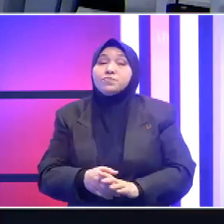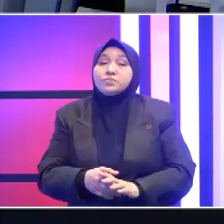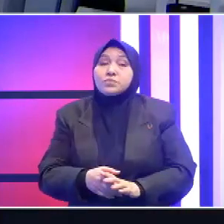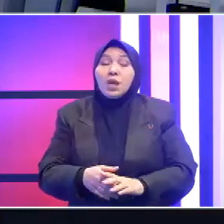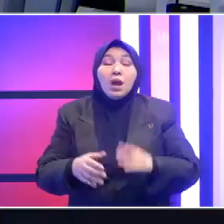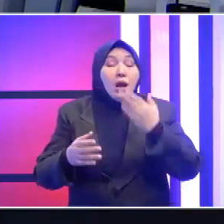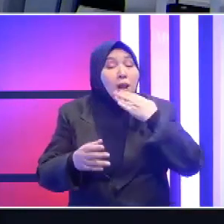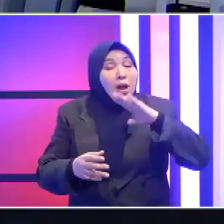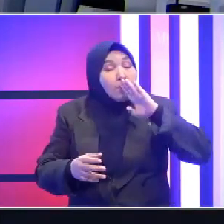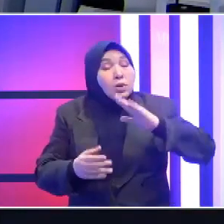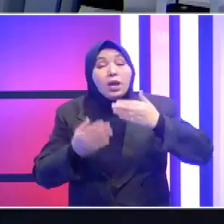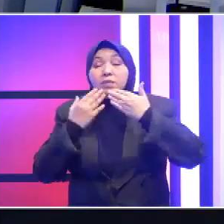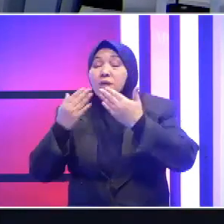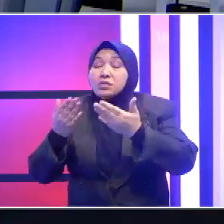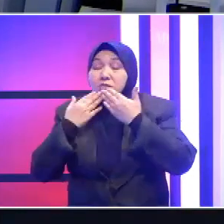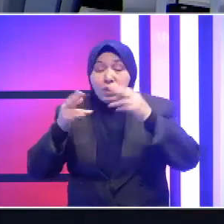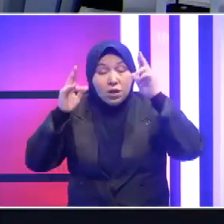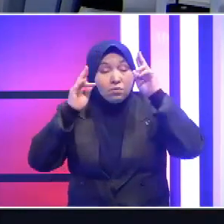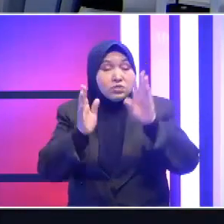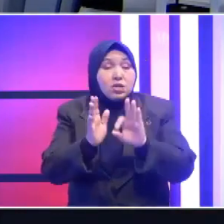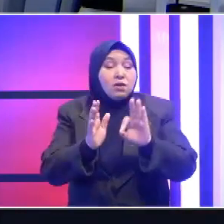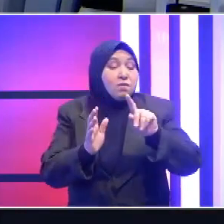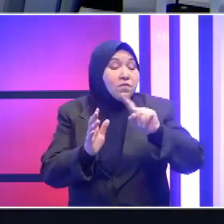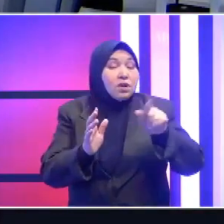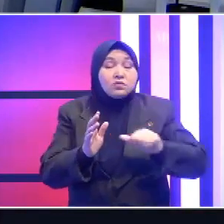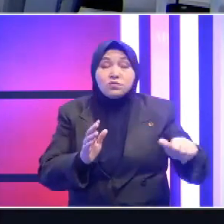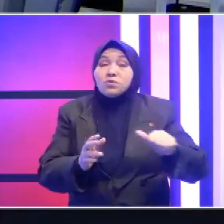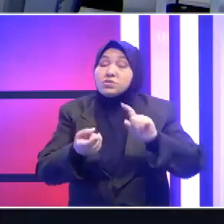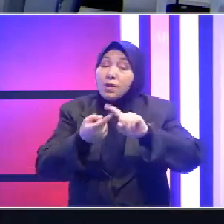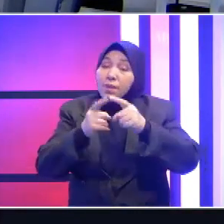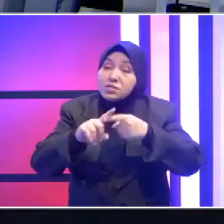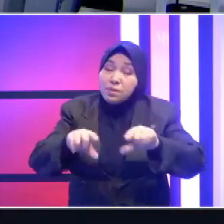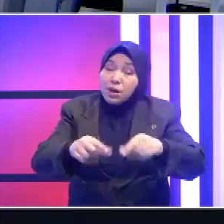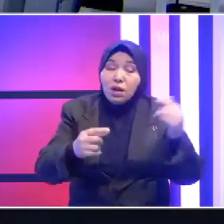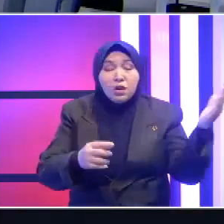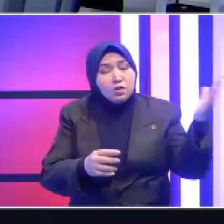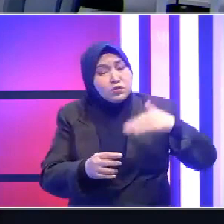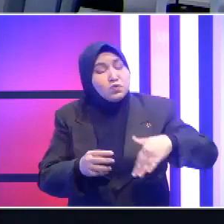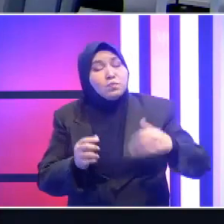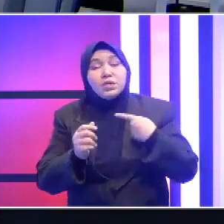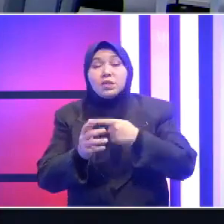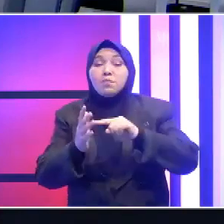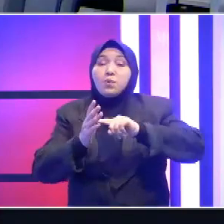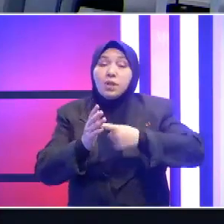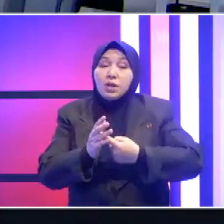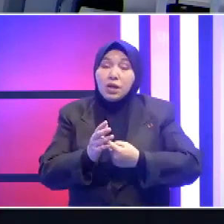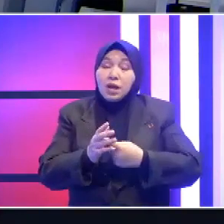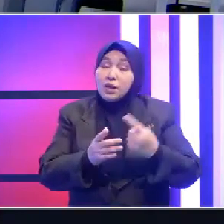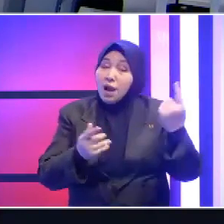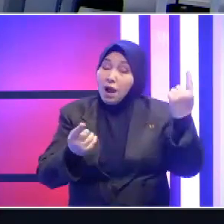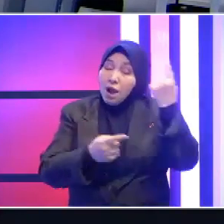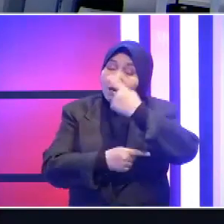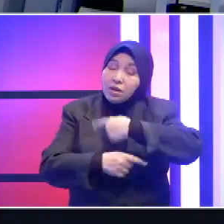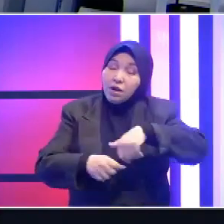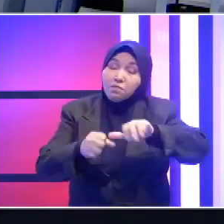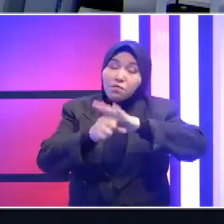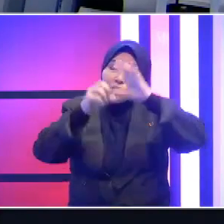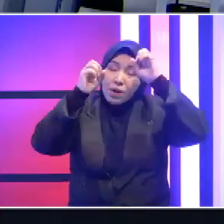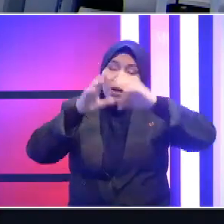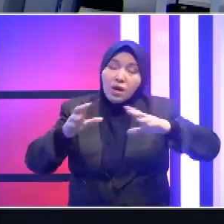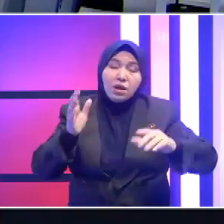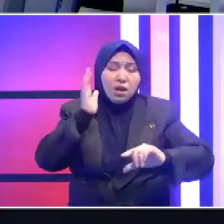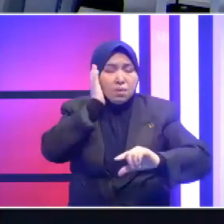Bell hamdulillah Chairul Alquran Jom sama-sama kita mulai langkah ini dengan